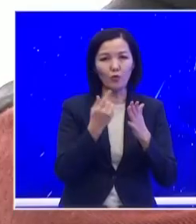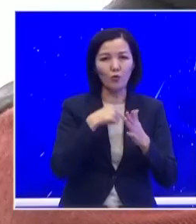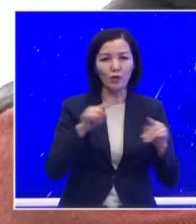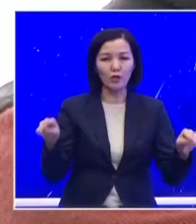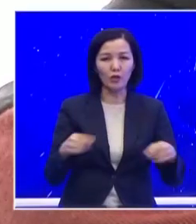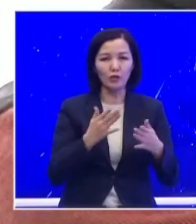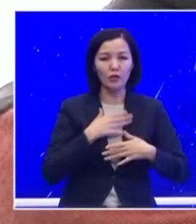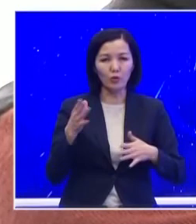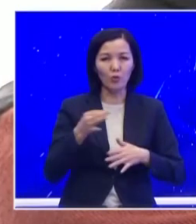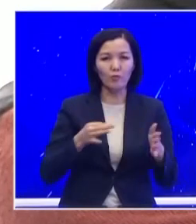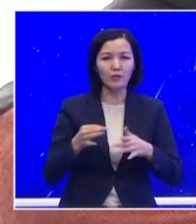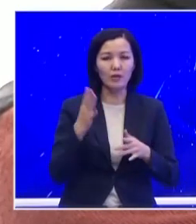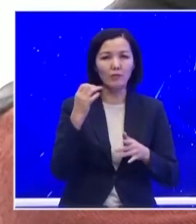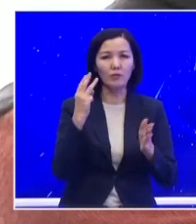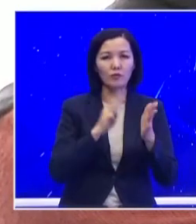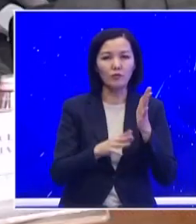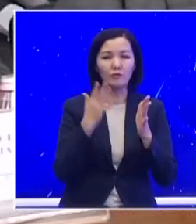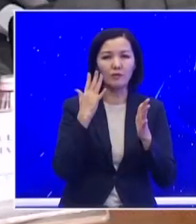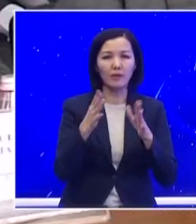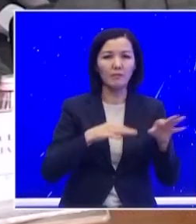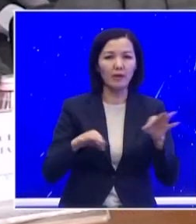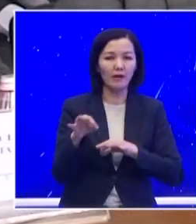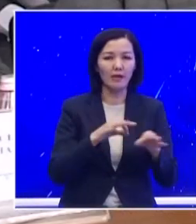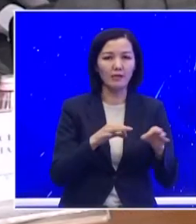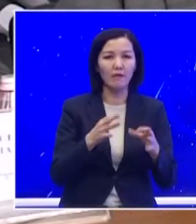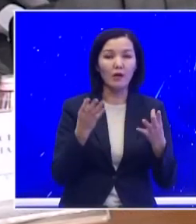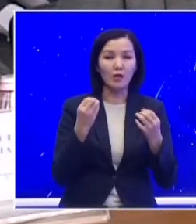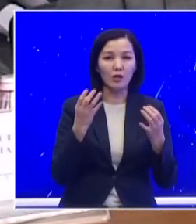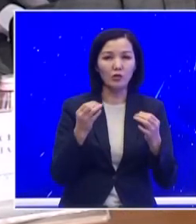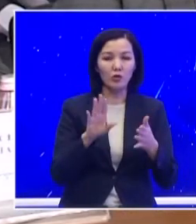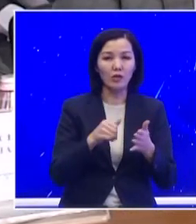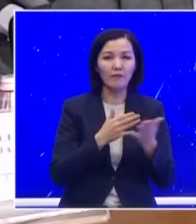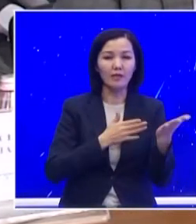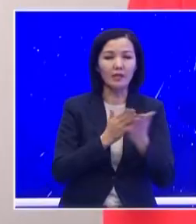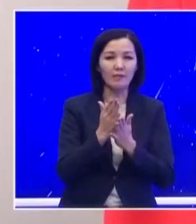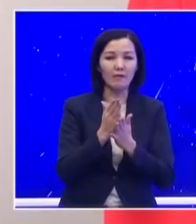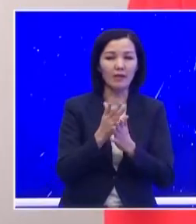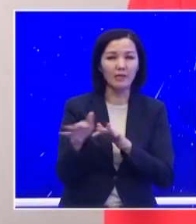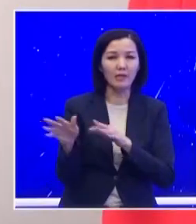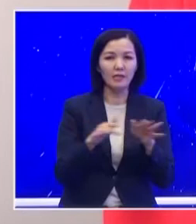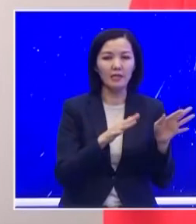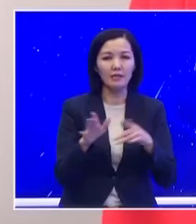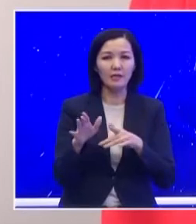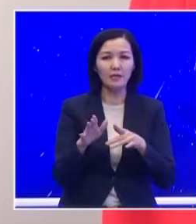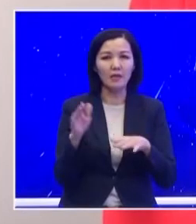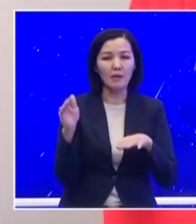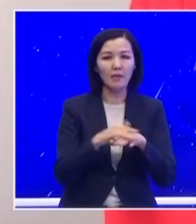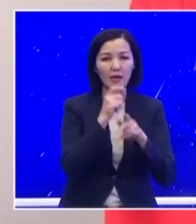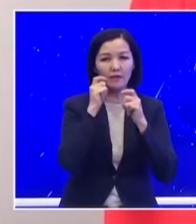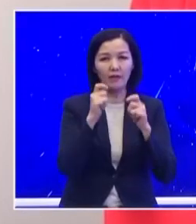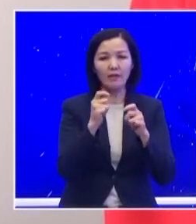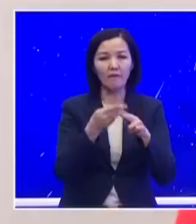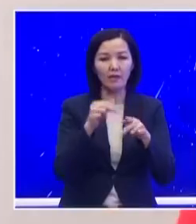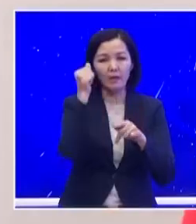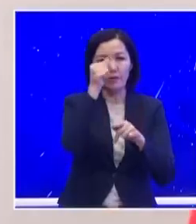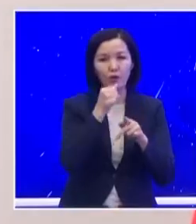нашей области реализовано 585 проектов. Кроме того, одним из главных направлений деятельности Ассамблеи является благотворительность. Так, в этом году в